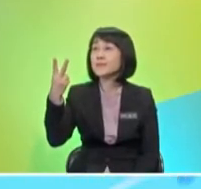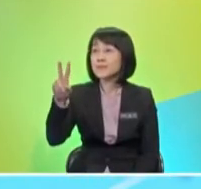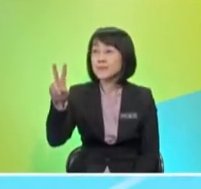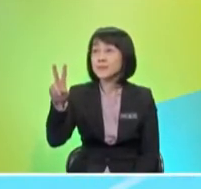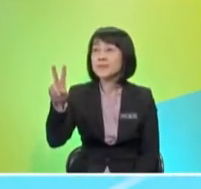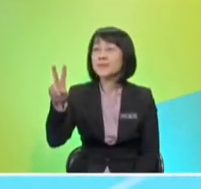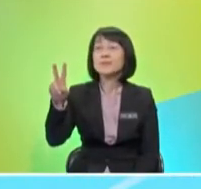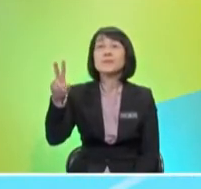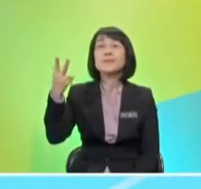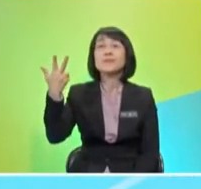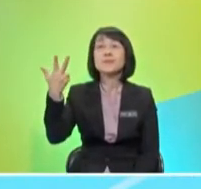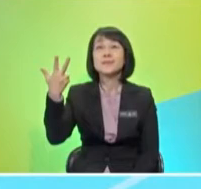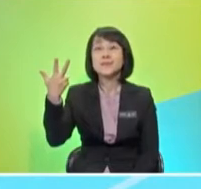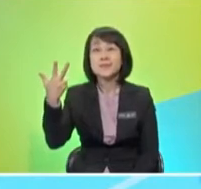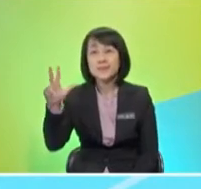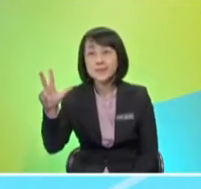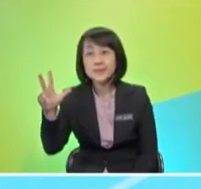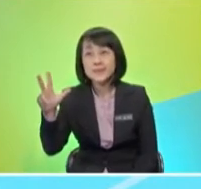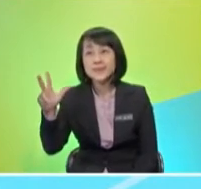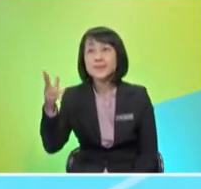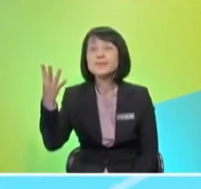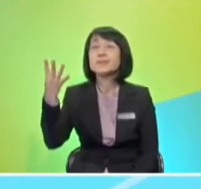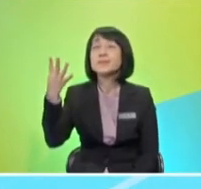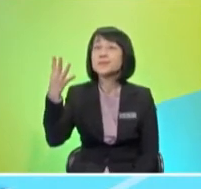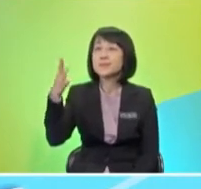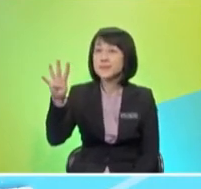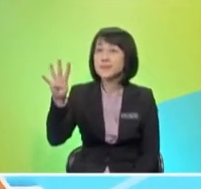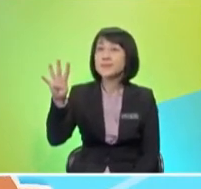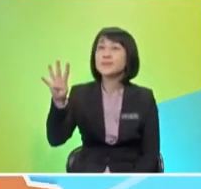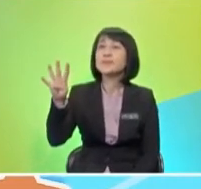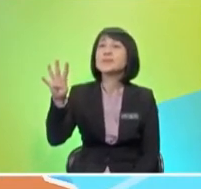12 13 14